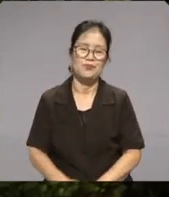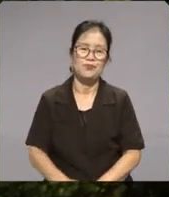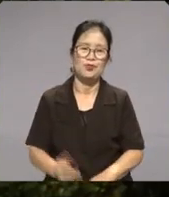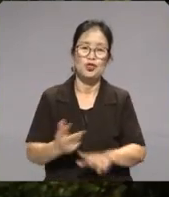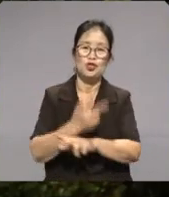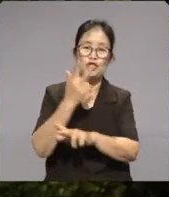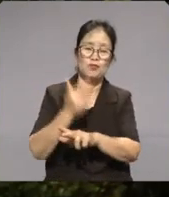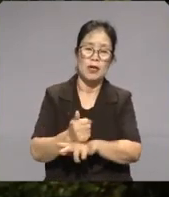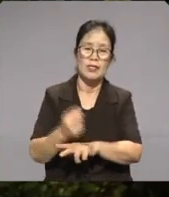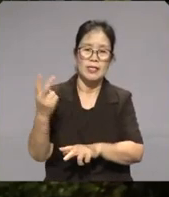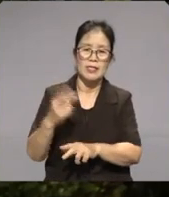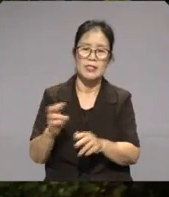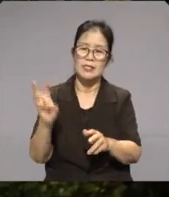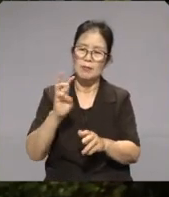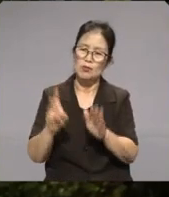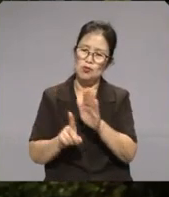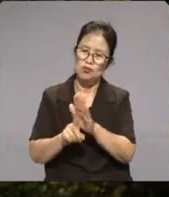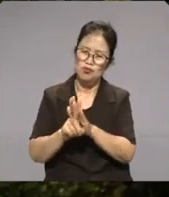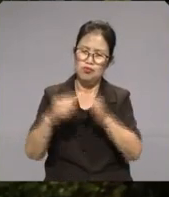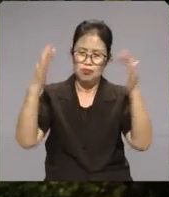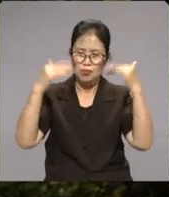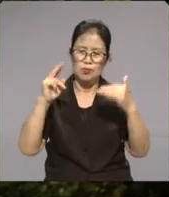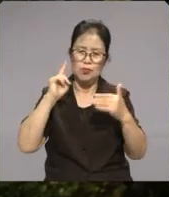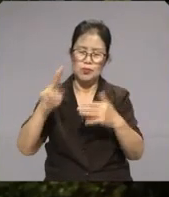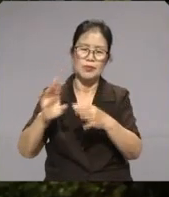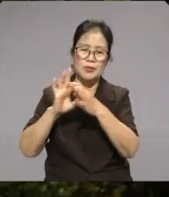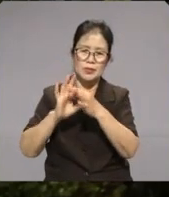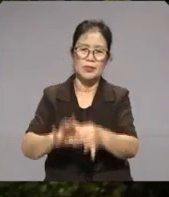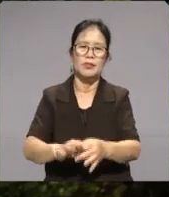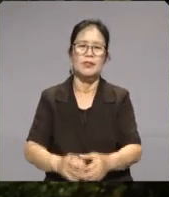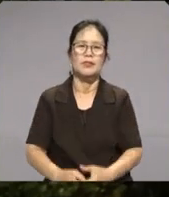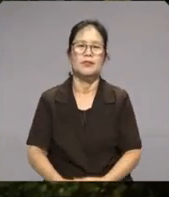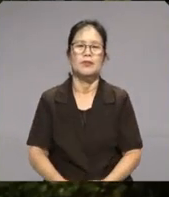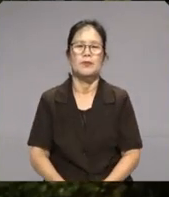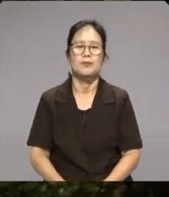주말에는 다시 30도를 웃도는 폭염이 이어질 전망입니다 날씨였습니다